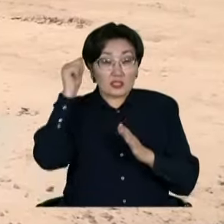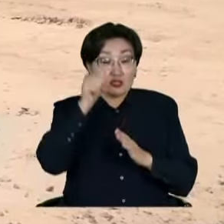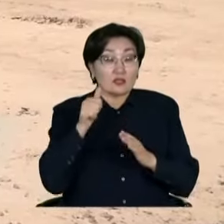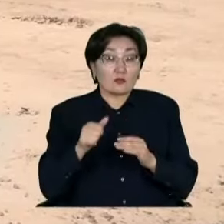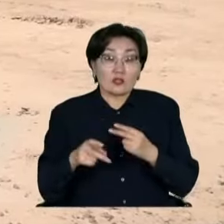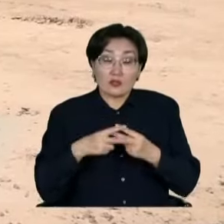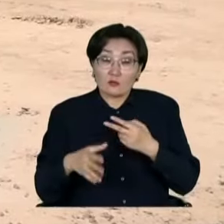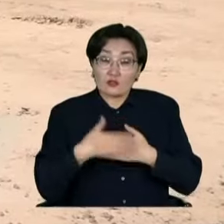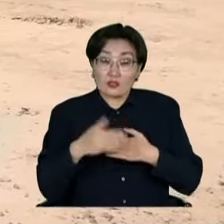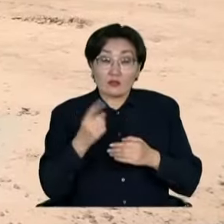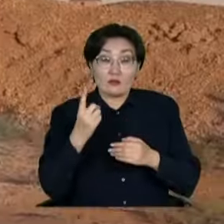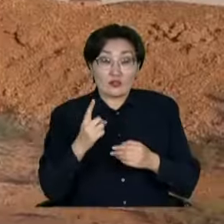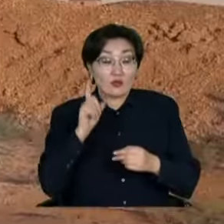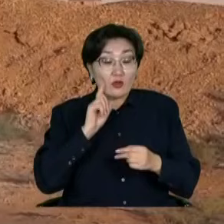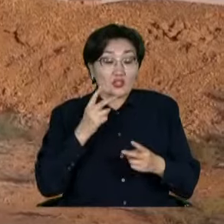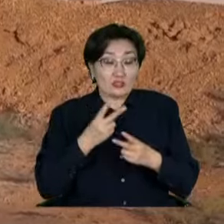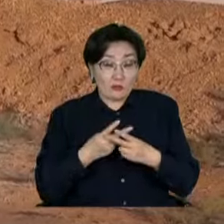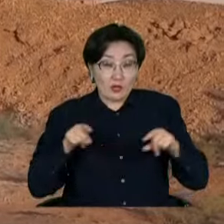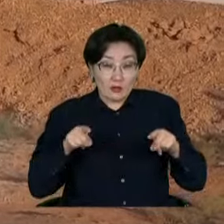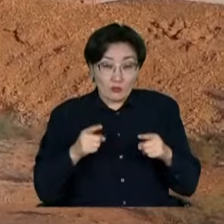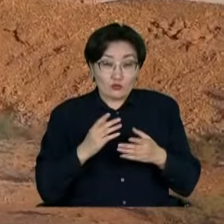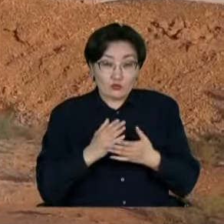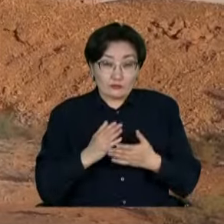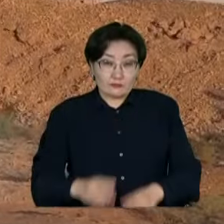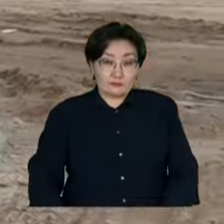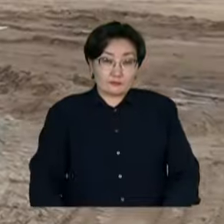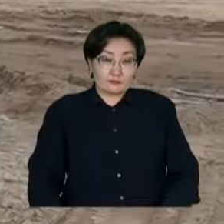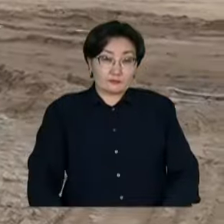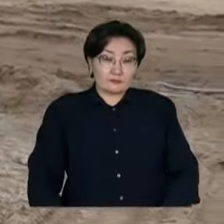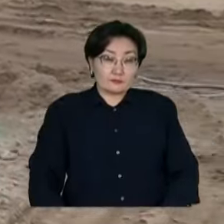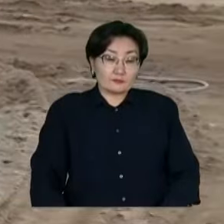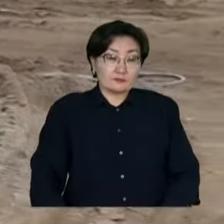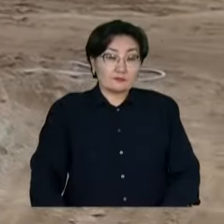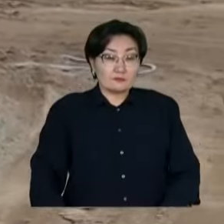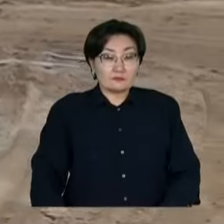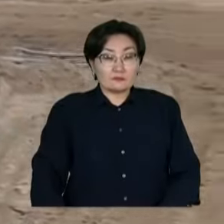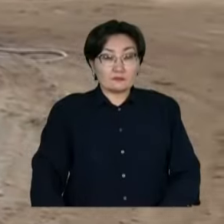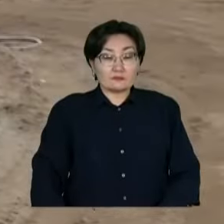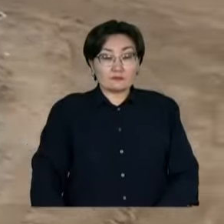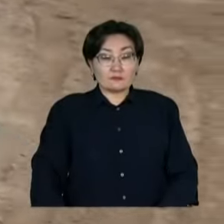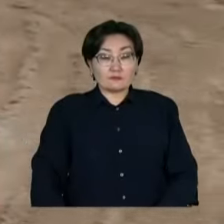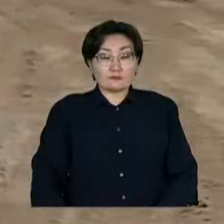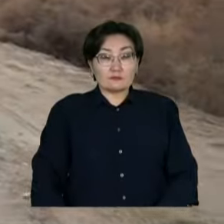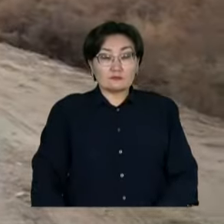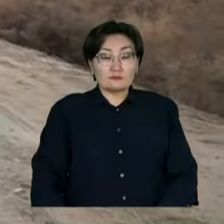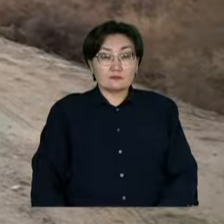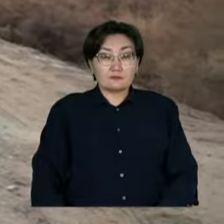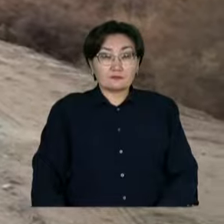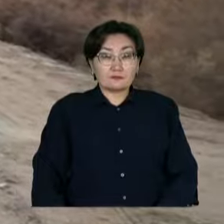біреуі қазір уақытша тергеу изоляторында қамауда отыр. Нұркен Әкімхан, Алматы телеарнасы, Түркістан